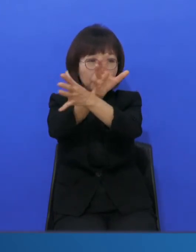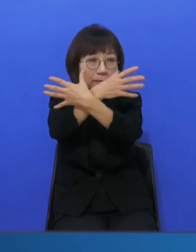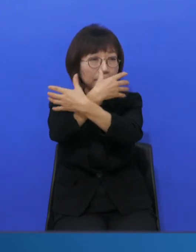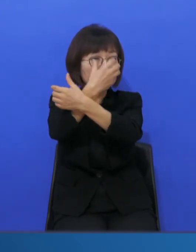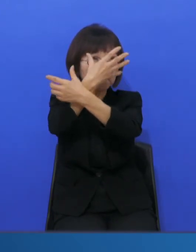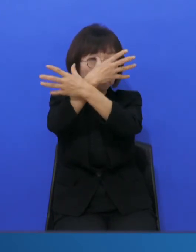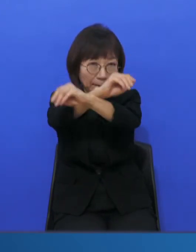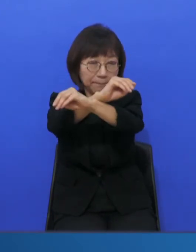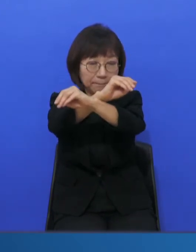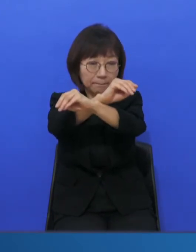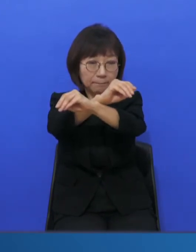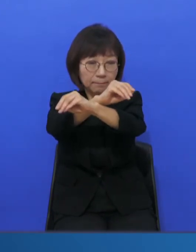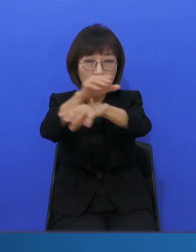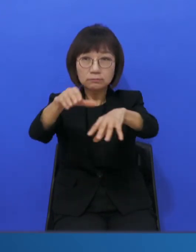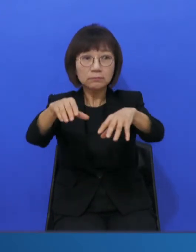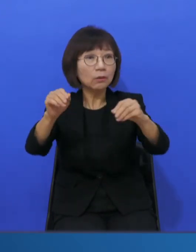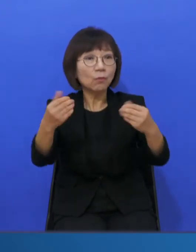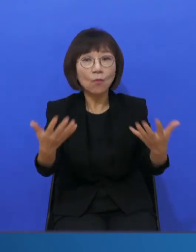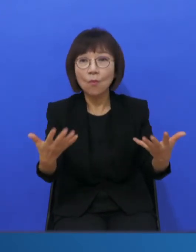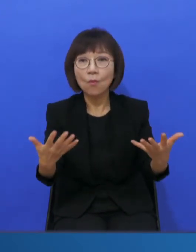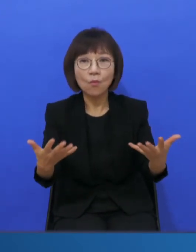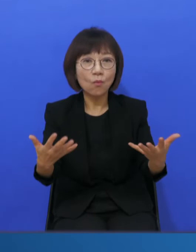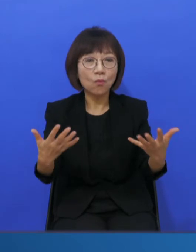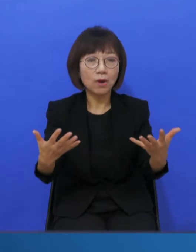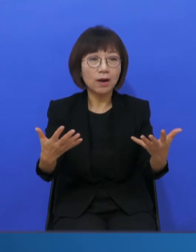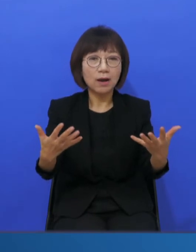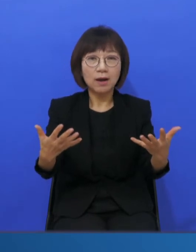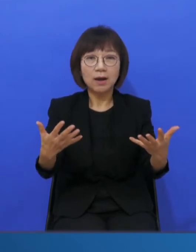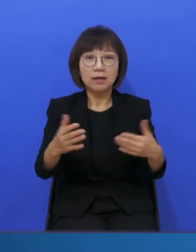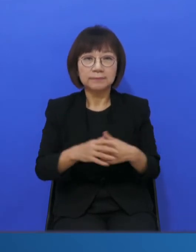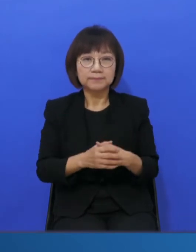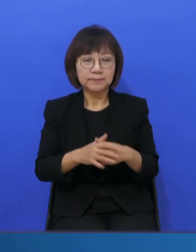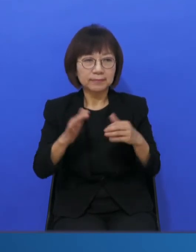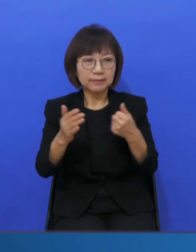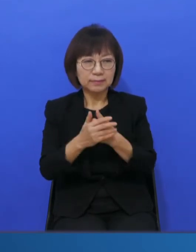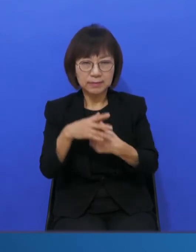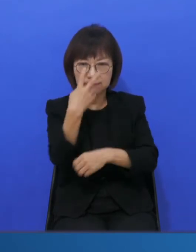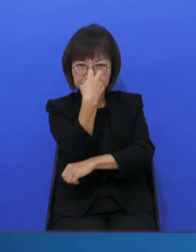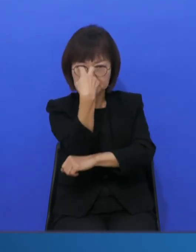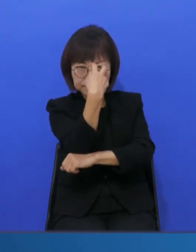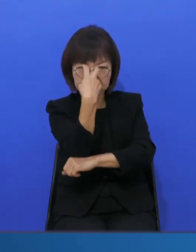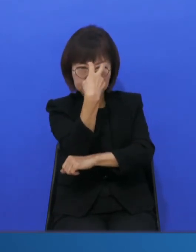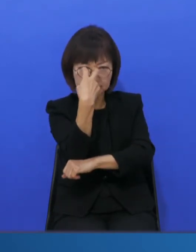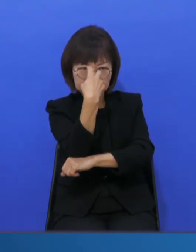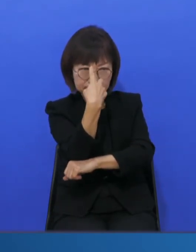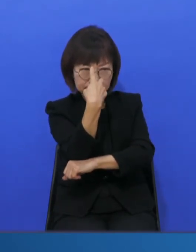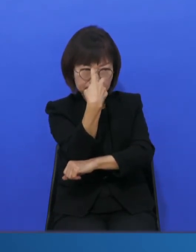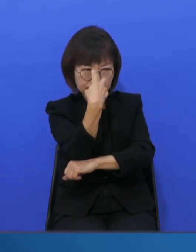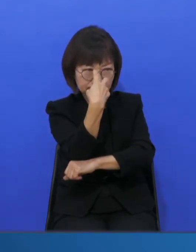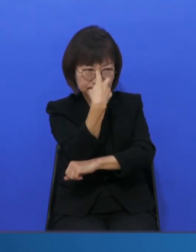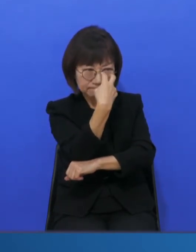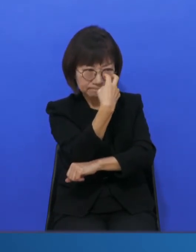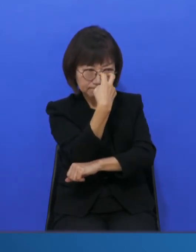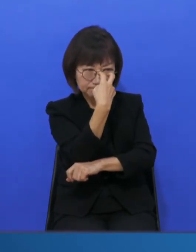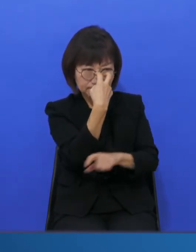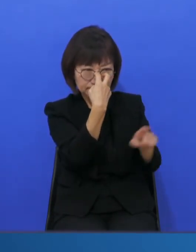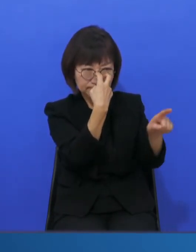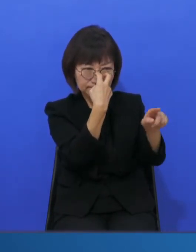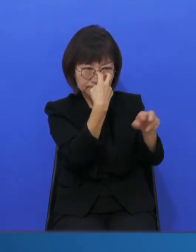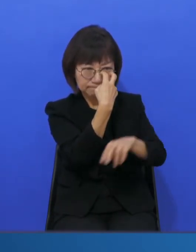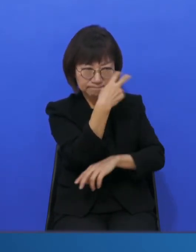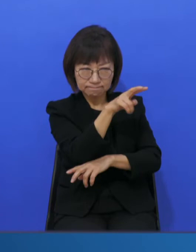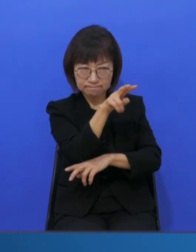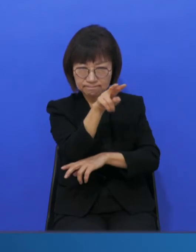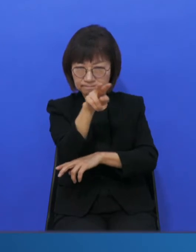turn off its lights? It's going to be great problems. 이런 파수할 수 있는 등대의 망이 필요한 거예요. And so we need to have this watchtower